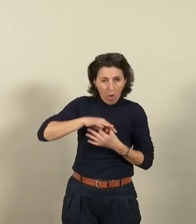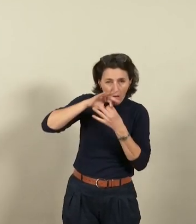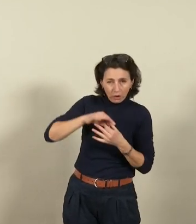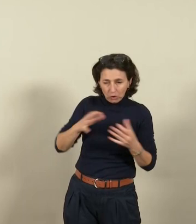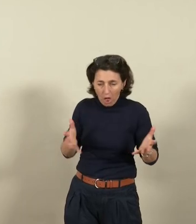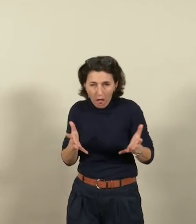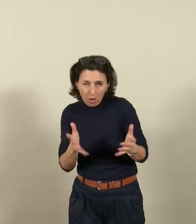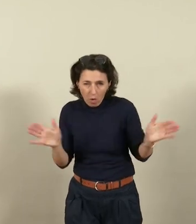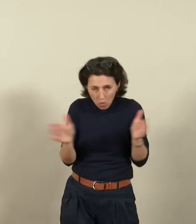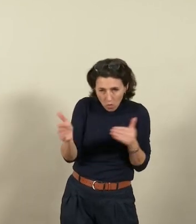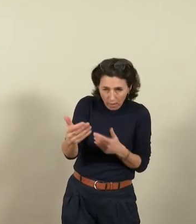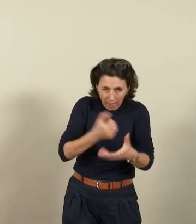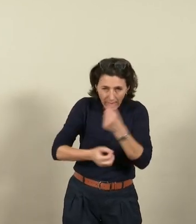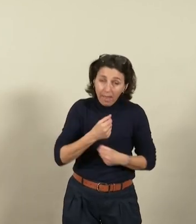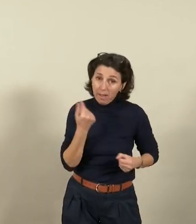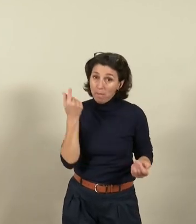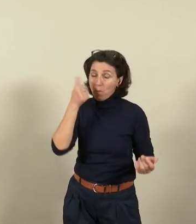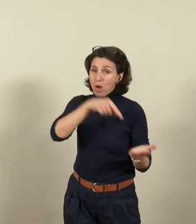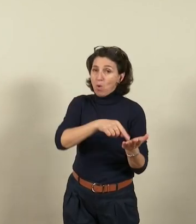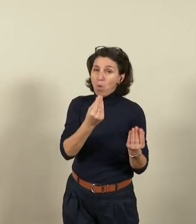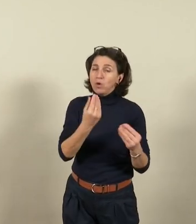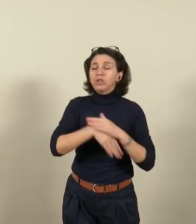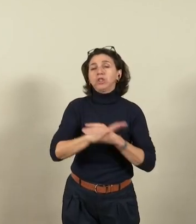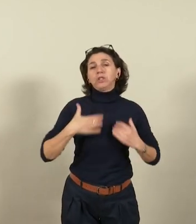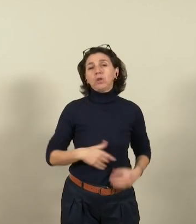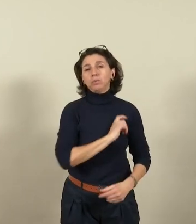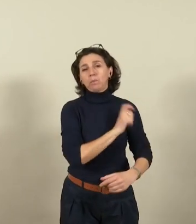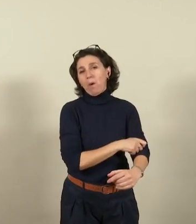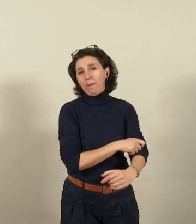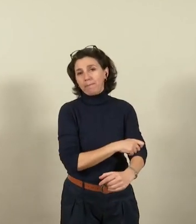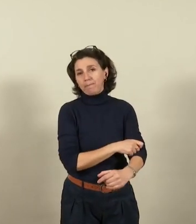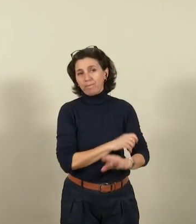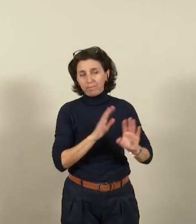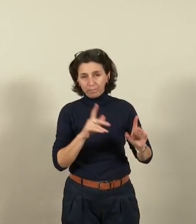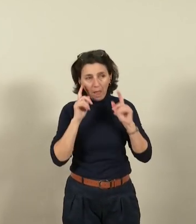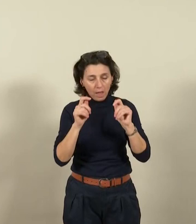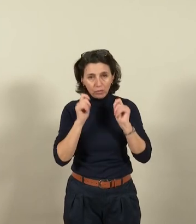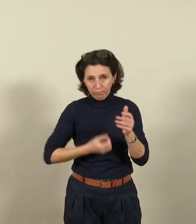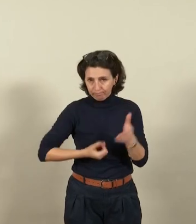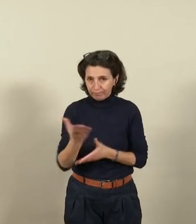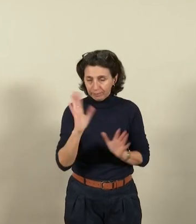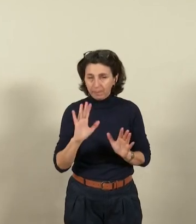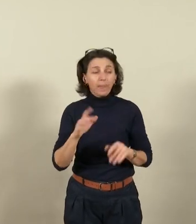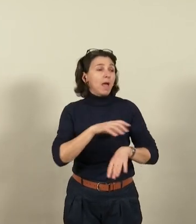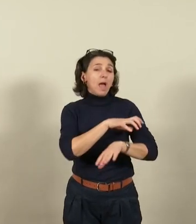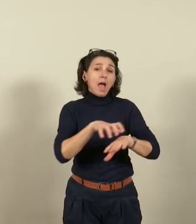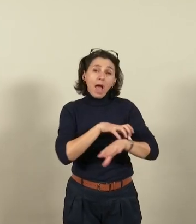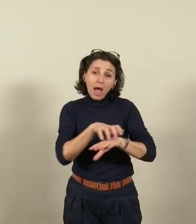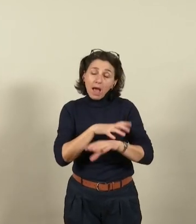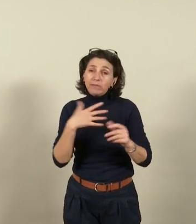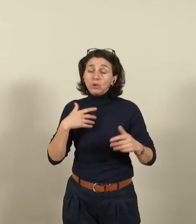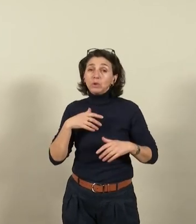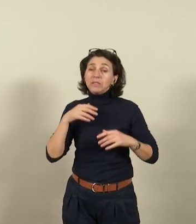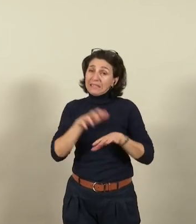chos je rappelle d'ailleurs ici que la préfecture de l'iser s'est elle-même emparée du sujet afin de lancer